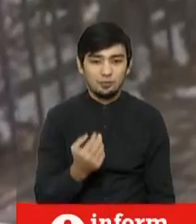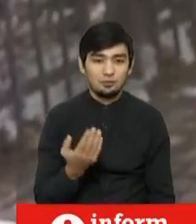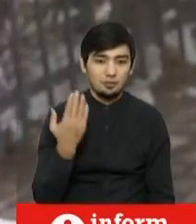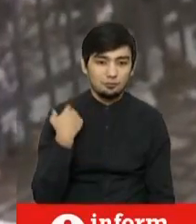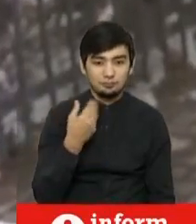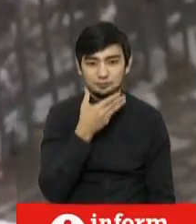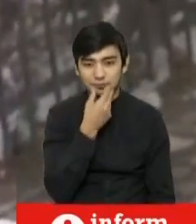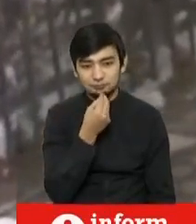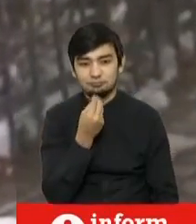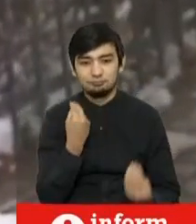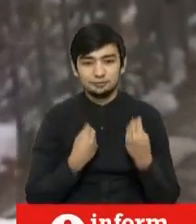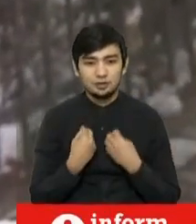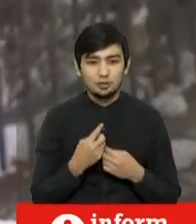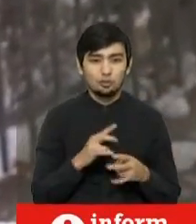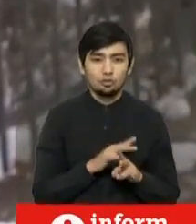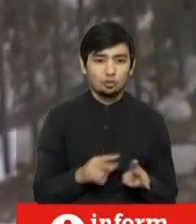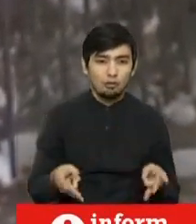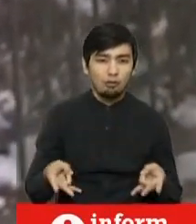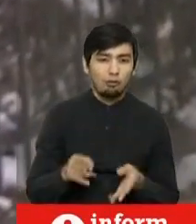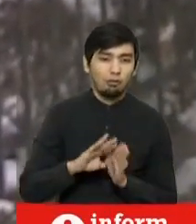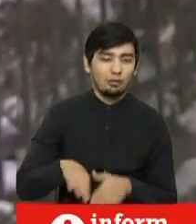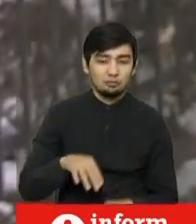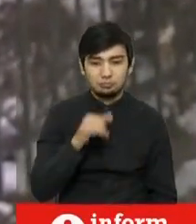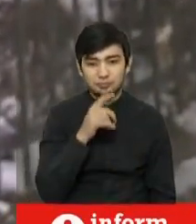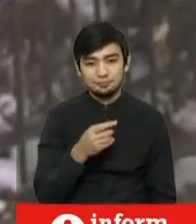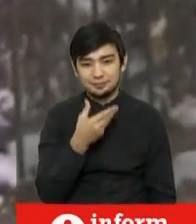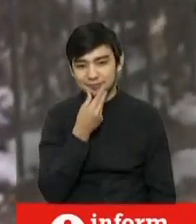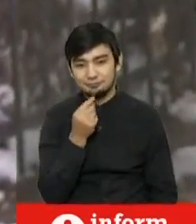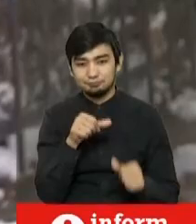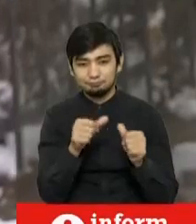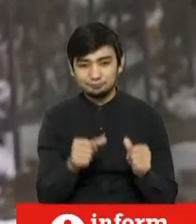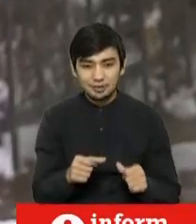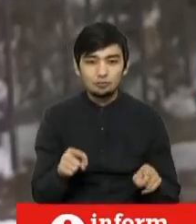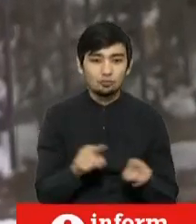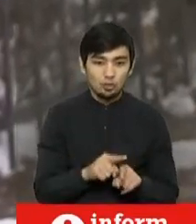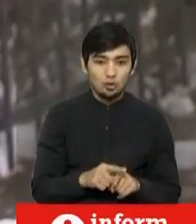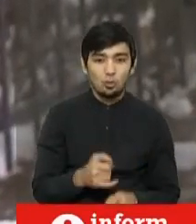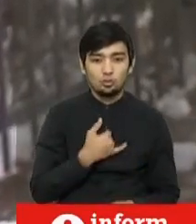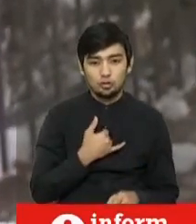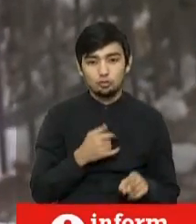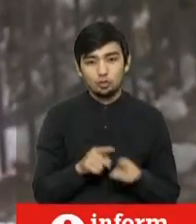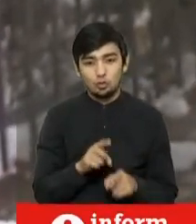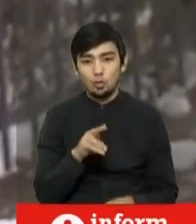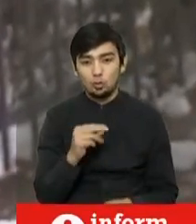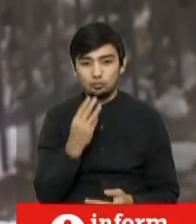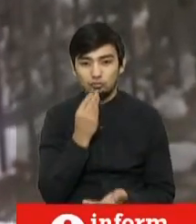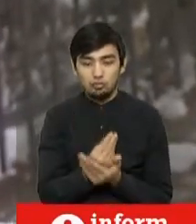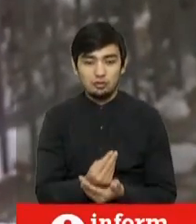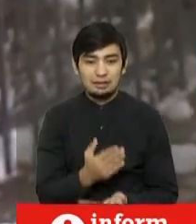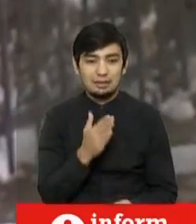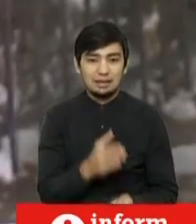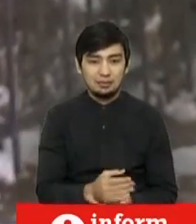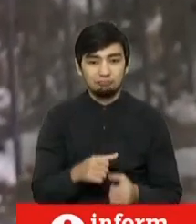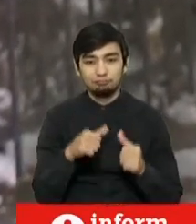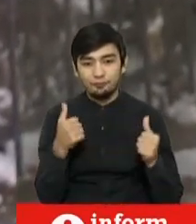киінеді. Ешқашан тастамайды, олардың бір топысынан білуге болады белгілерін. Сол сияқты біздің де өзіміздің осы ұлттық кодымыз бар ғой, сол ұлттық кодымыздың белгісі